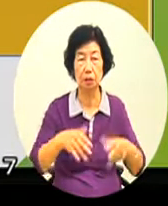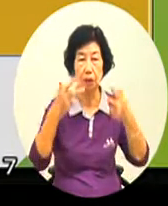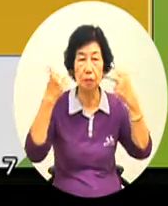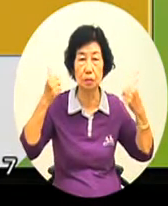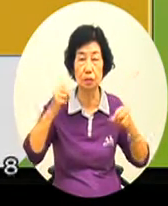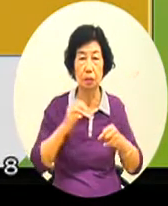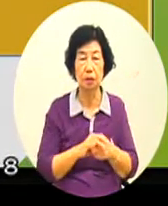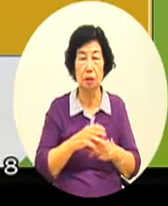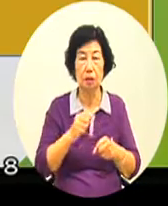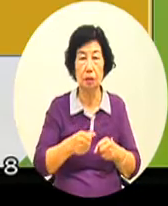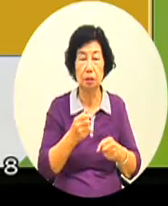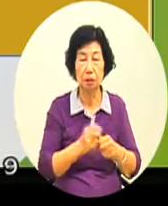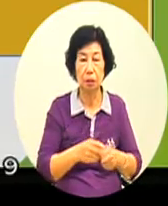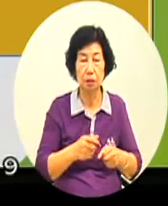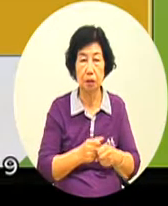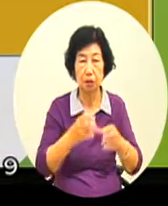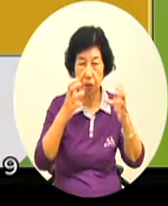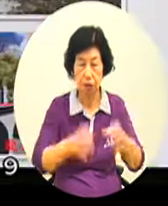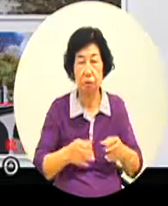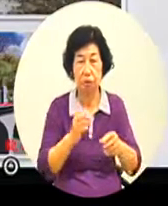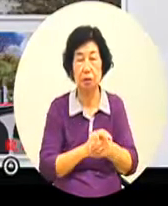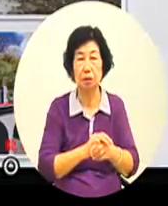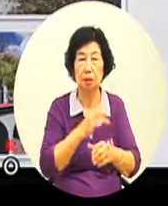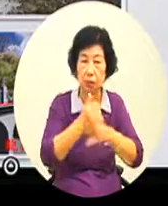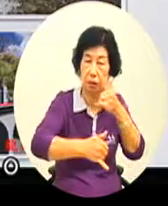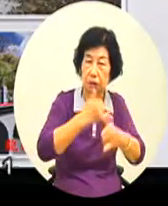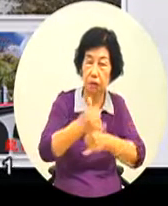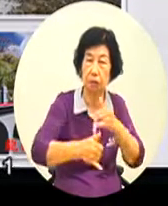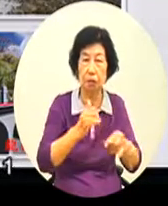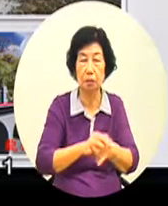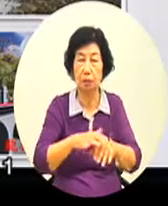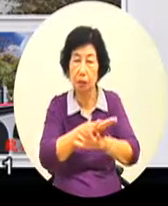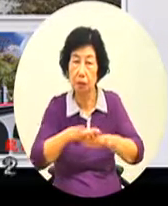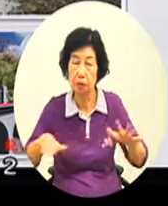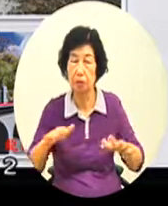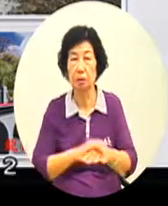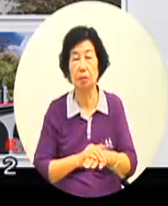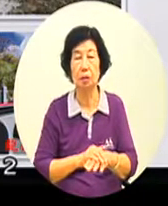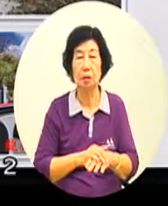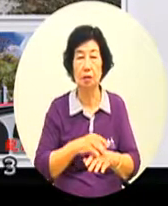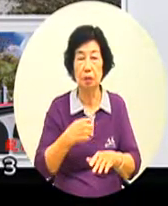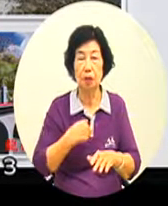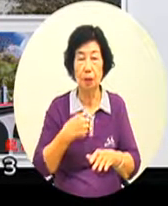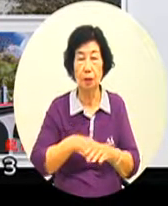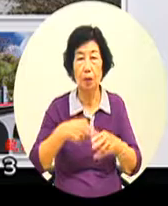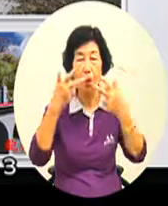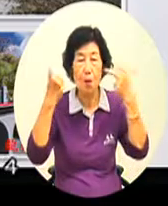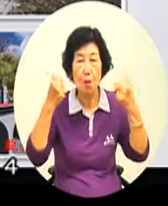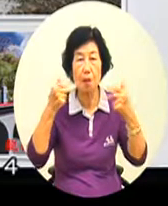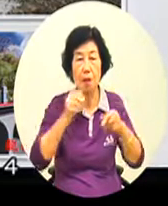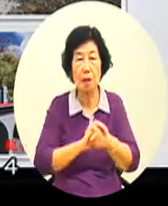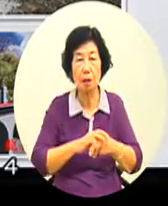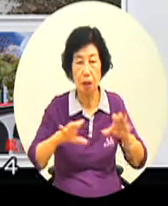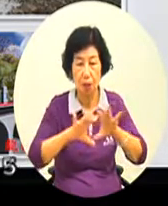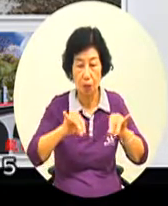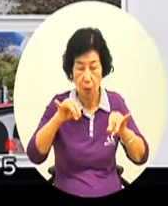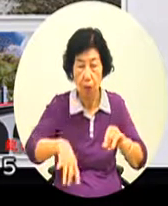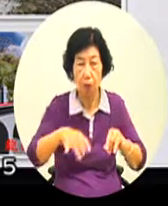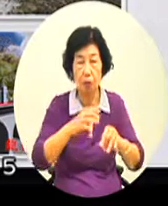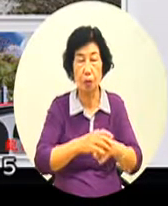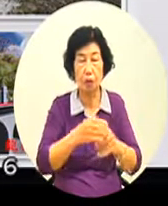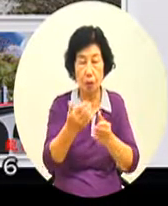设，以建构更安全的生活环境。今年度经由本会投注在本市原住民地区的公共工程预算